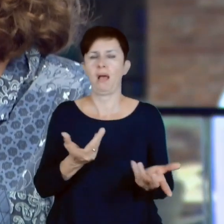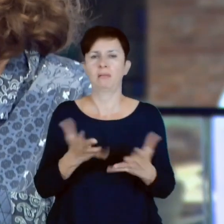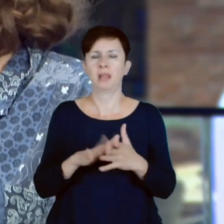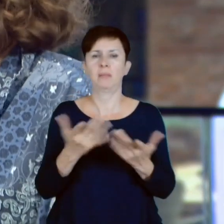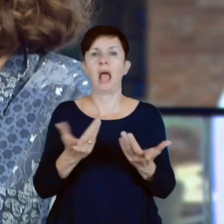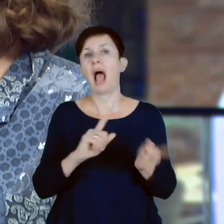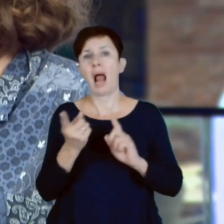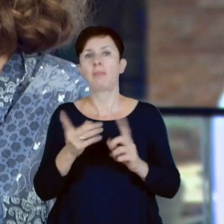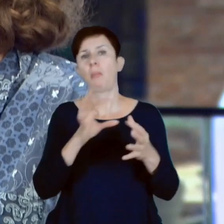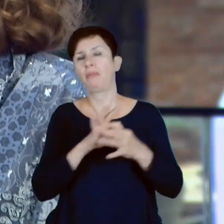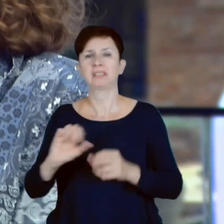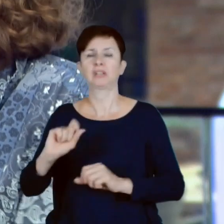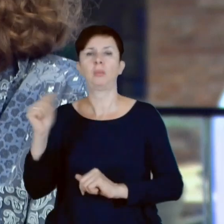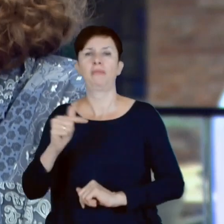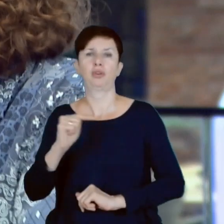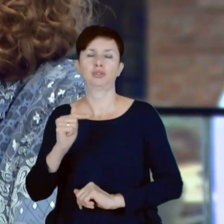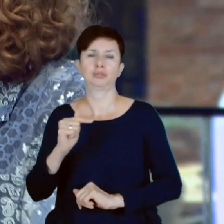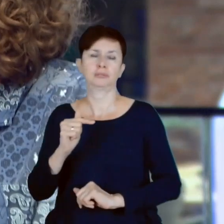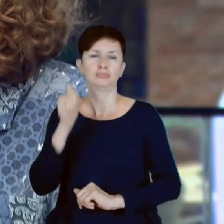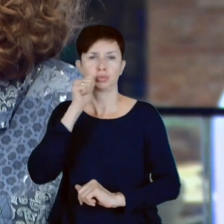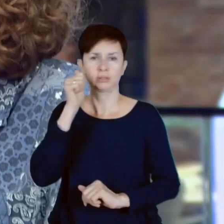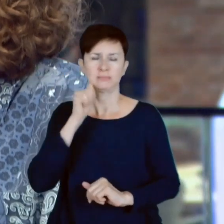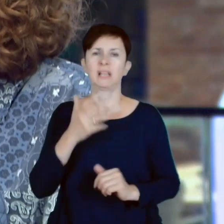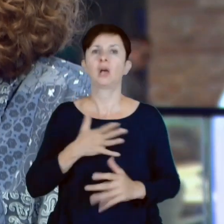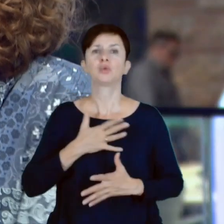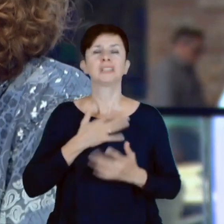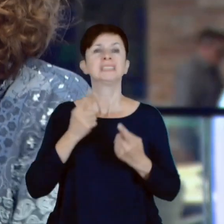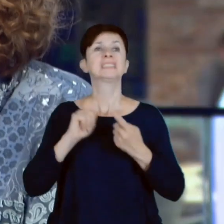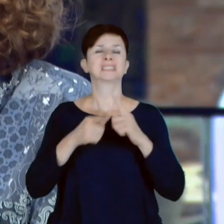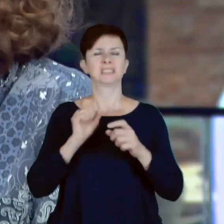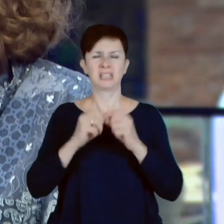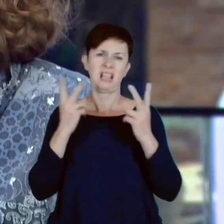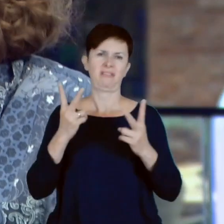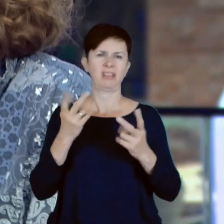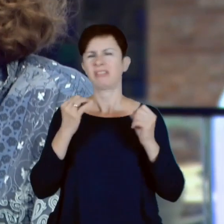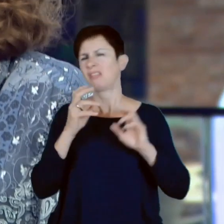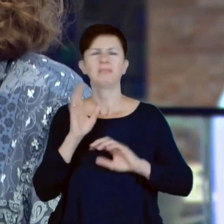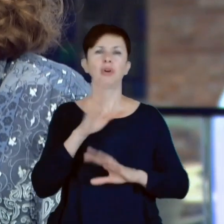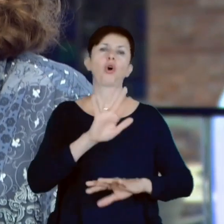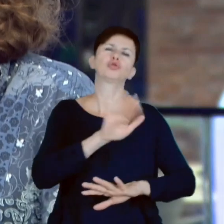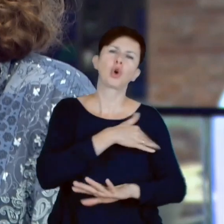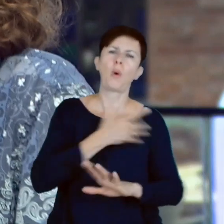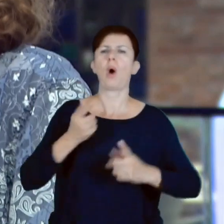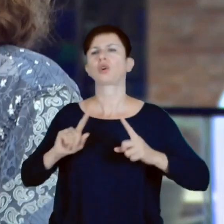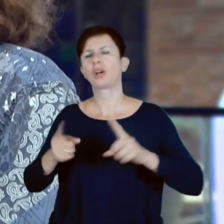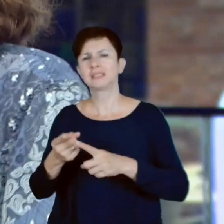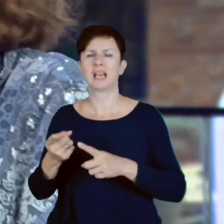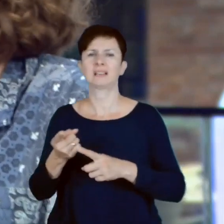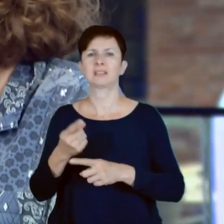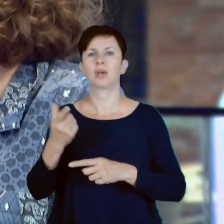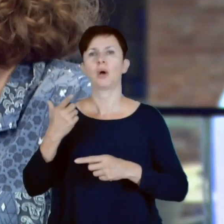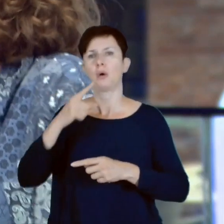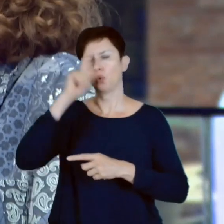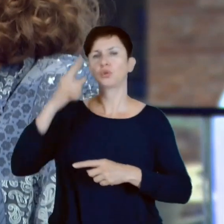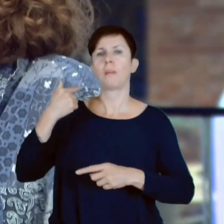codziennymi. Wydaje mi się, że to poczucie sensu jest najważniejsze. Nieważne, czy mówimy właśnie o szkole, czy o organizacjach, do których młode osoby wchodzą. I też trzeba na to